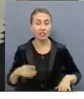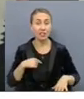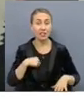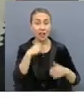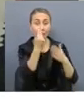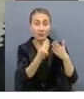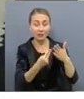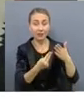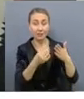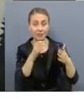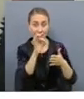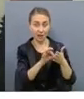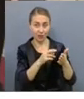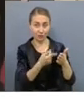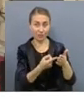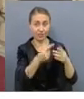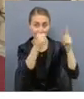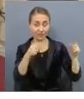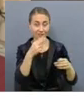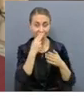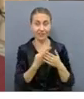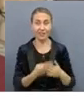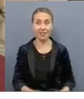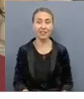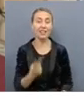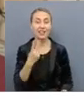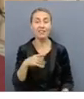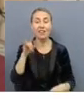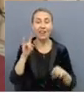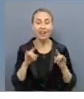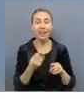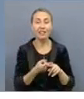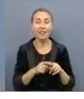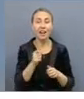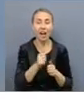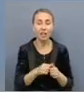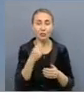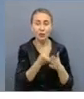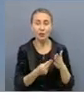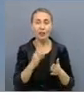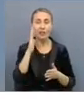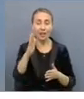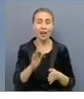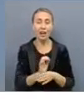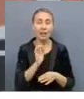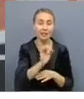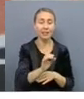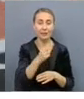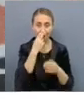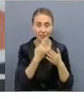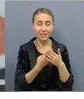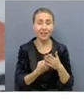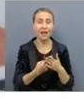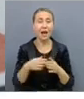полотнах. Вот они перед вами. По две картины от каждого художника, которые далее отправятся экспонироваться в фонд